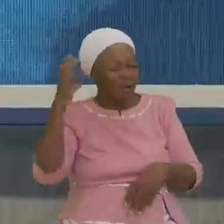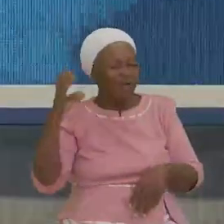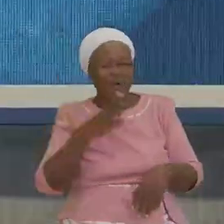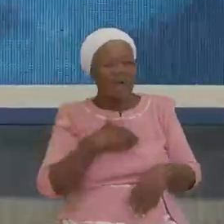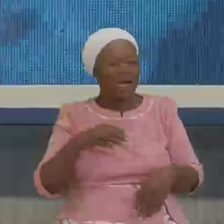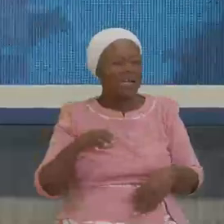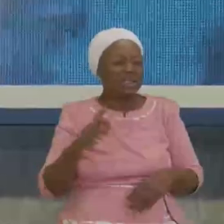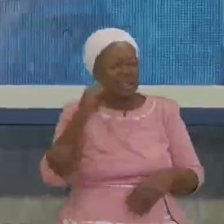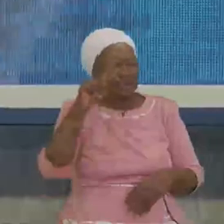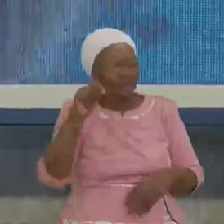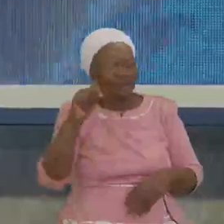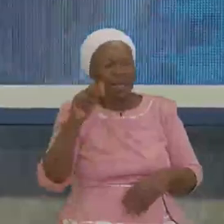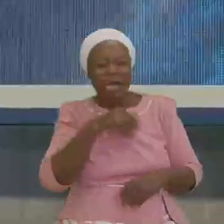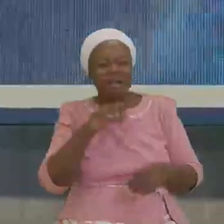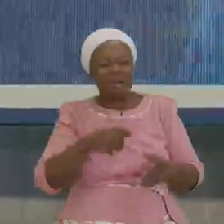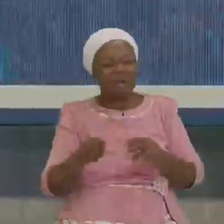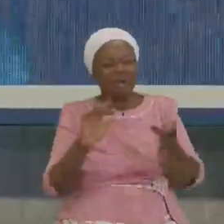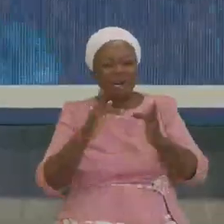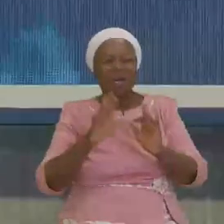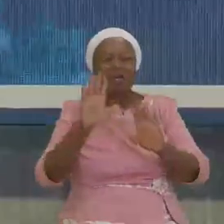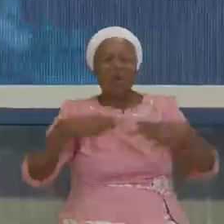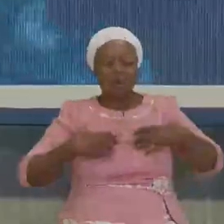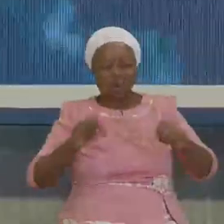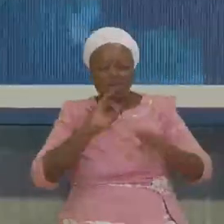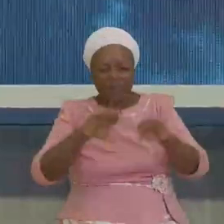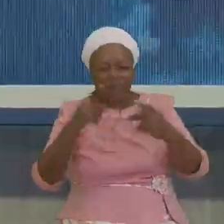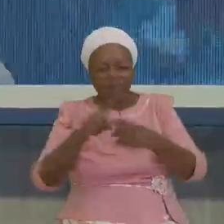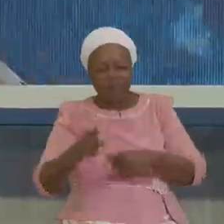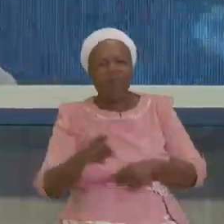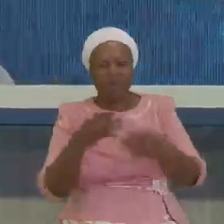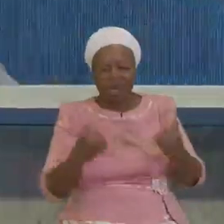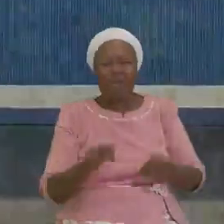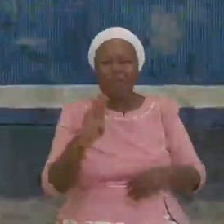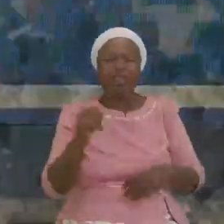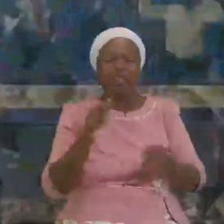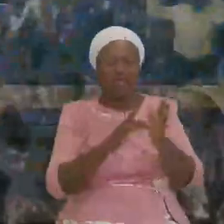À la radio, à la télé et en ligne, que